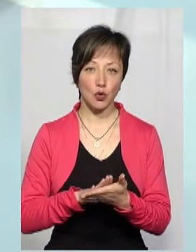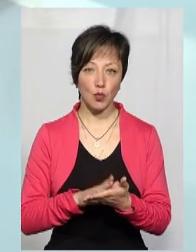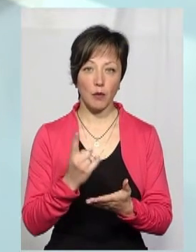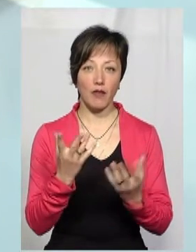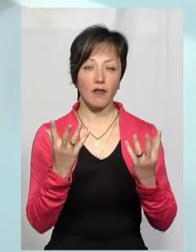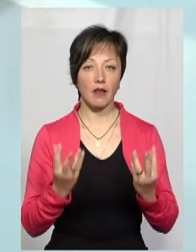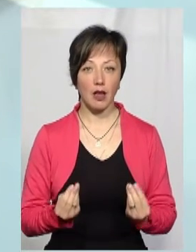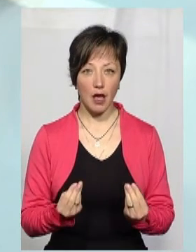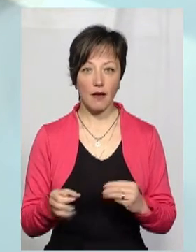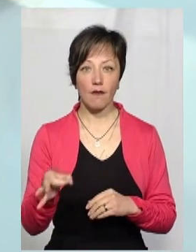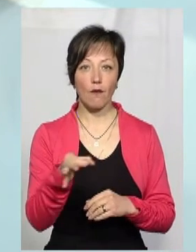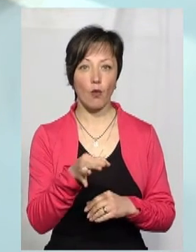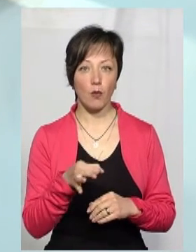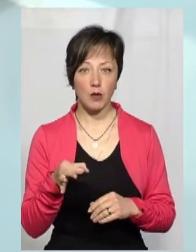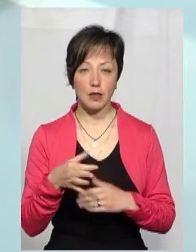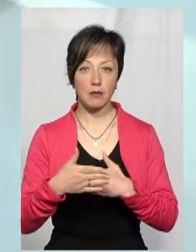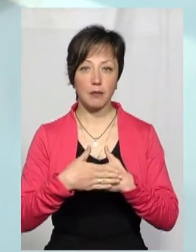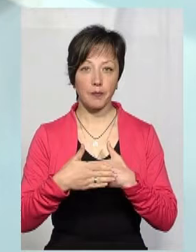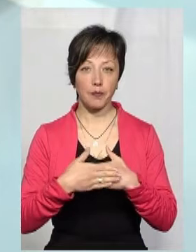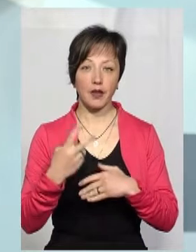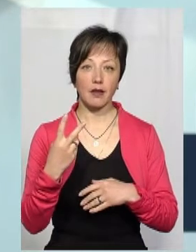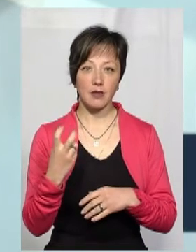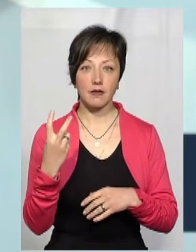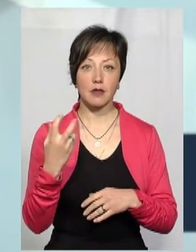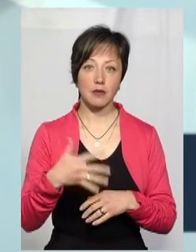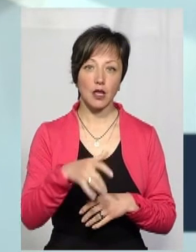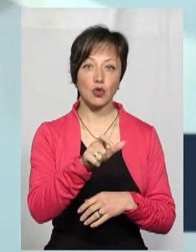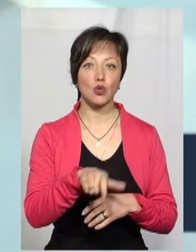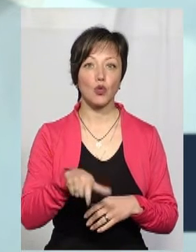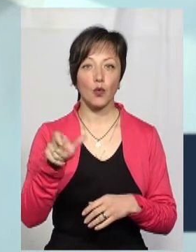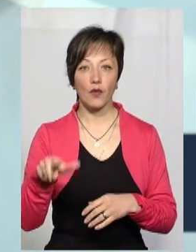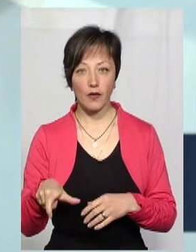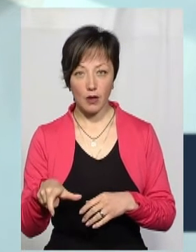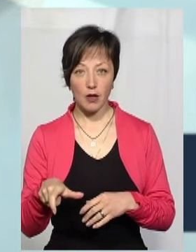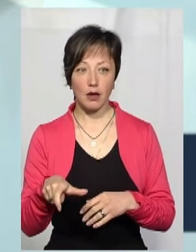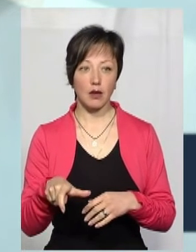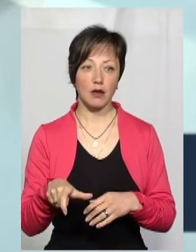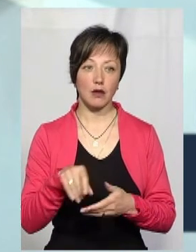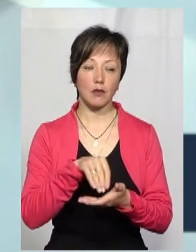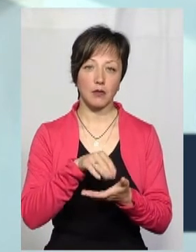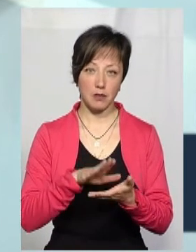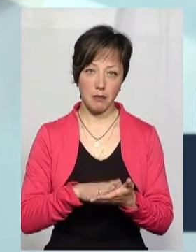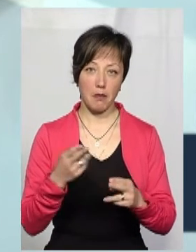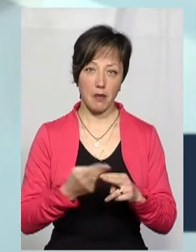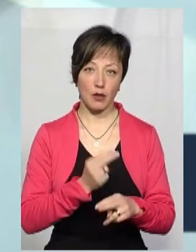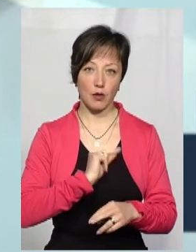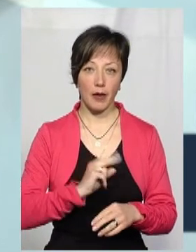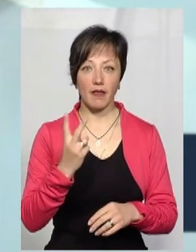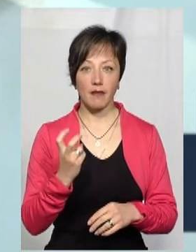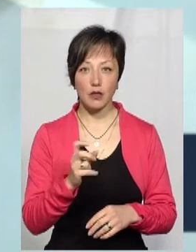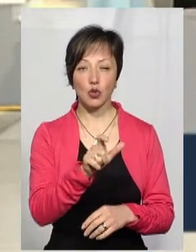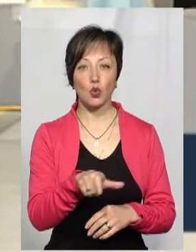в день в області порядка десь 200-250 чоловік. Ну, який день, там 190-200. Ну, в середньому 200 чоловік в